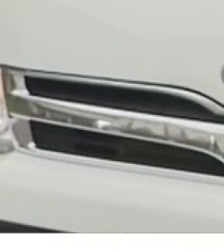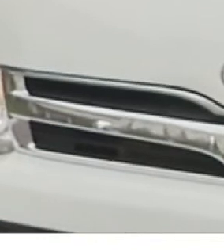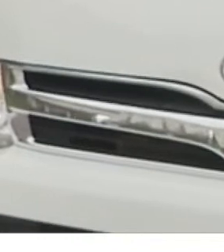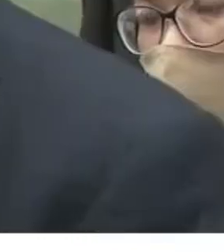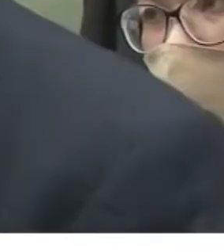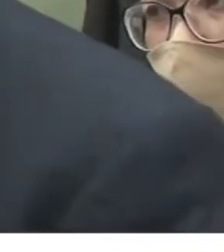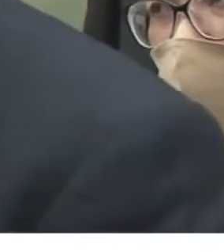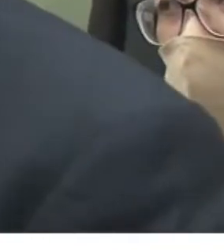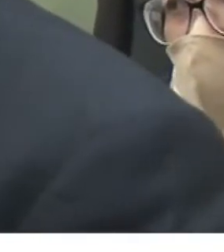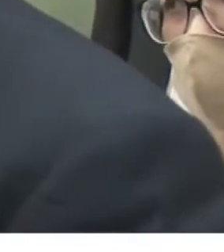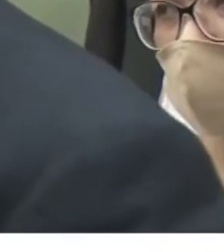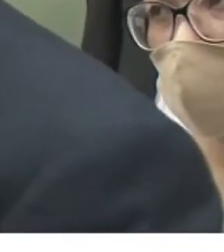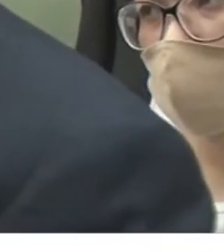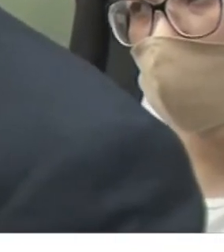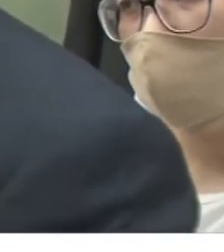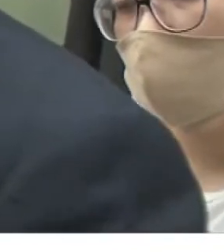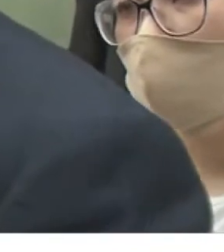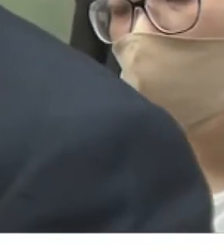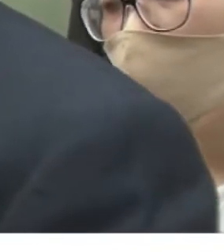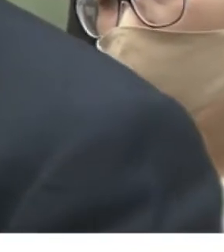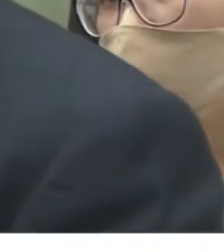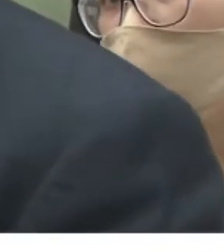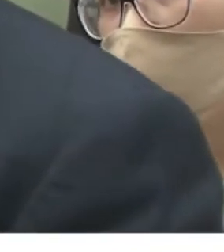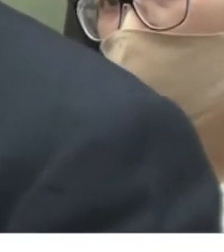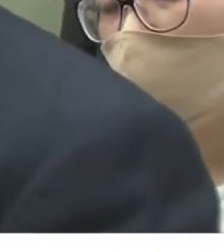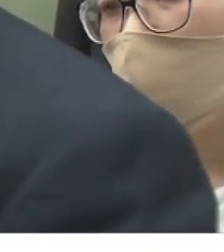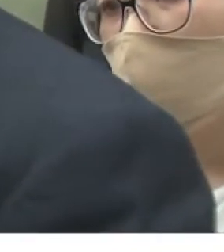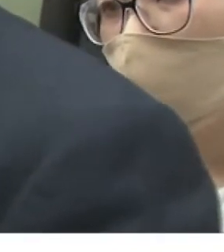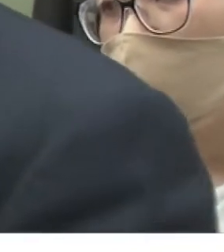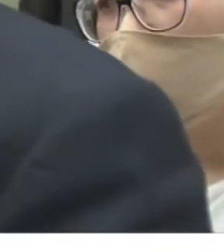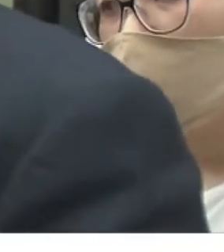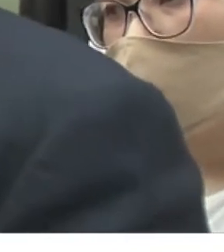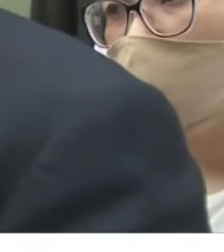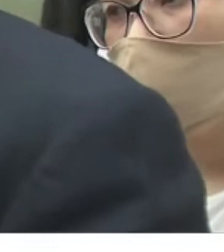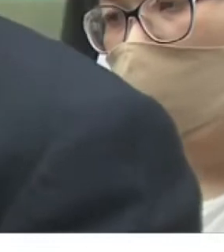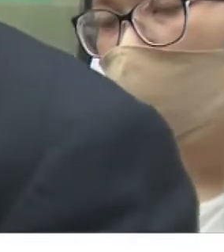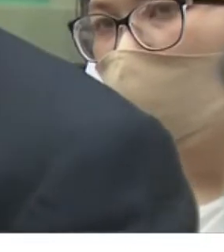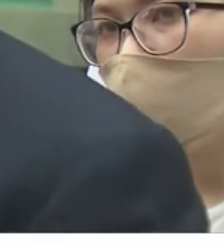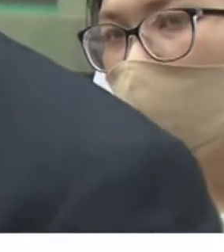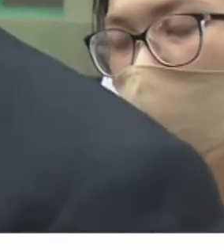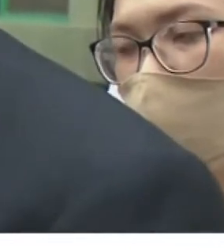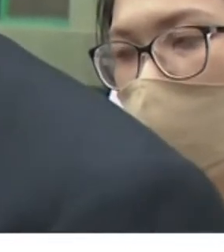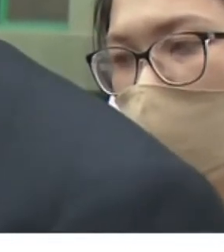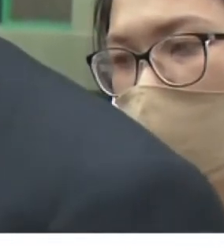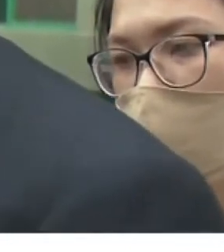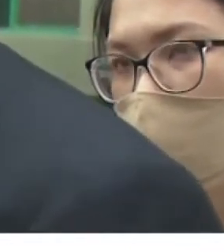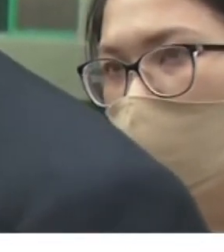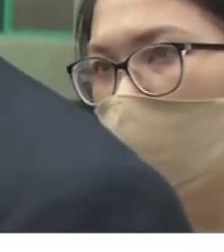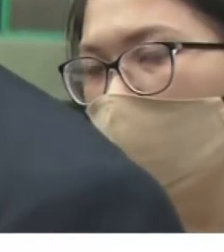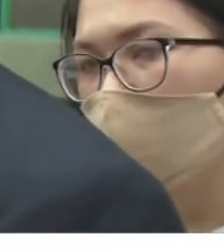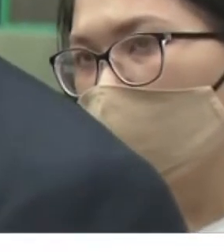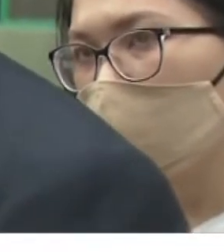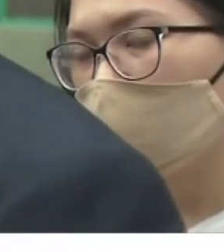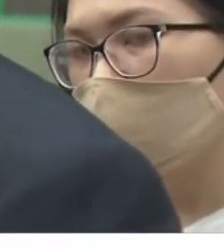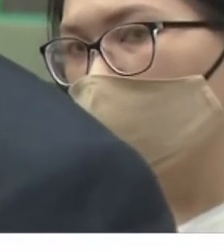уәде етті. Қаншама адамдардан айырылып қалдық. Оның бәрі оңай дүние емес қой. Алдында мінетін адамдар әртүрлі. Жастар